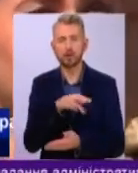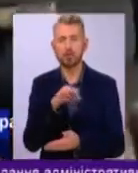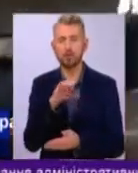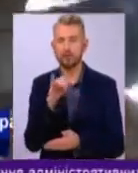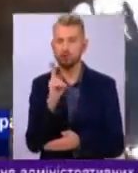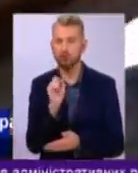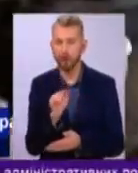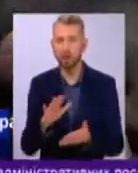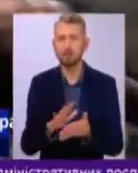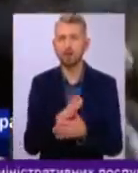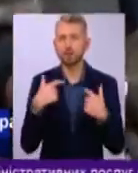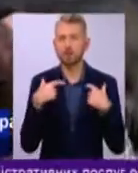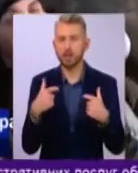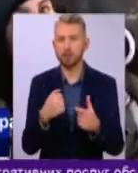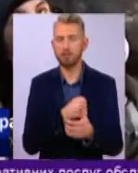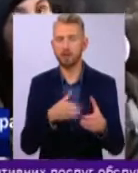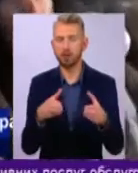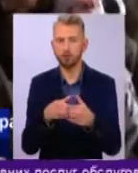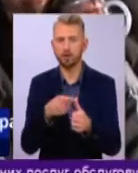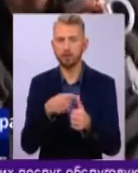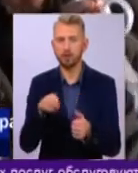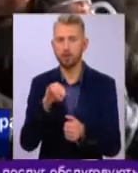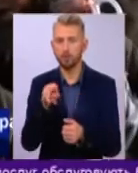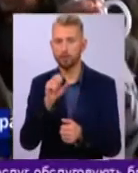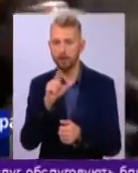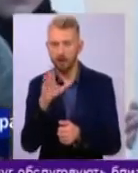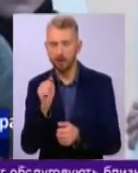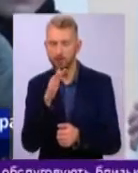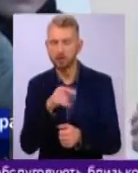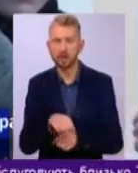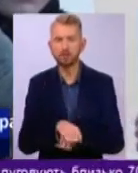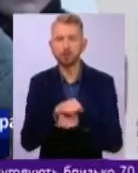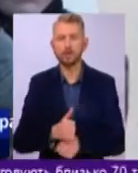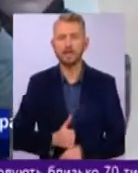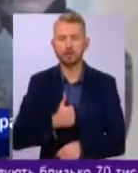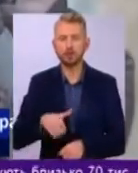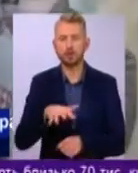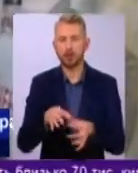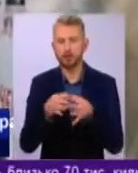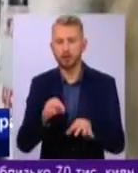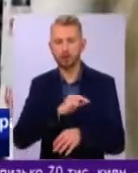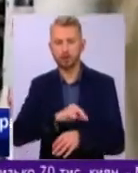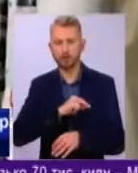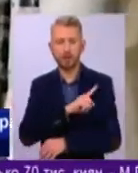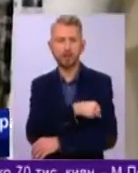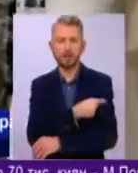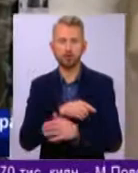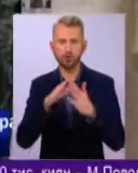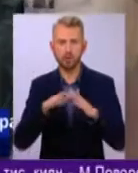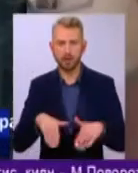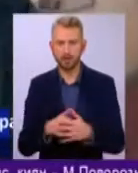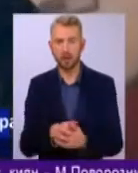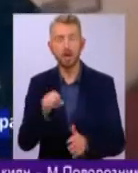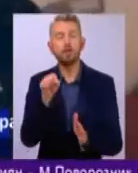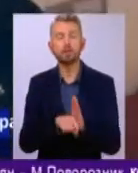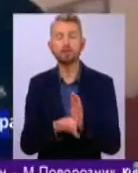та прес-офіцером батальйону імені Джохара Дудаєва. Під час Революції Гідності на Майдані Незалежності працювала в медичному наметі.